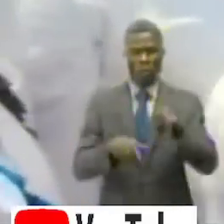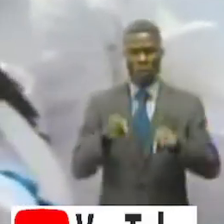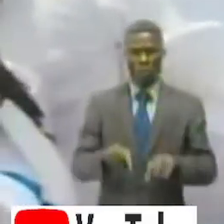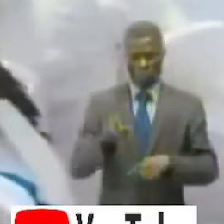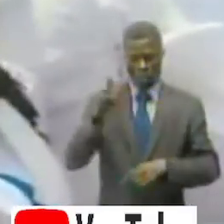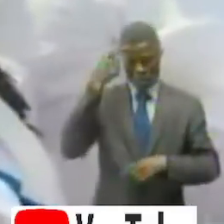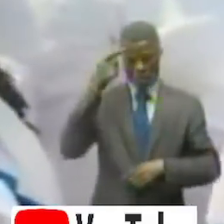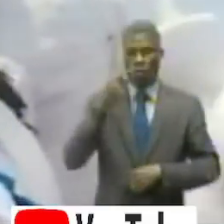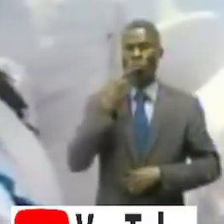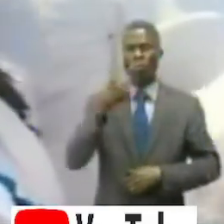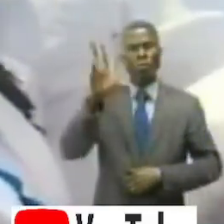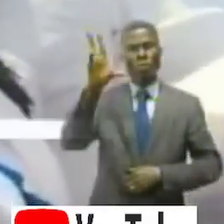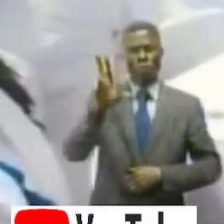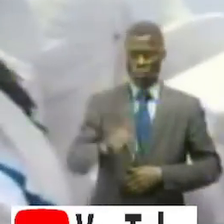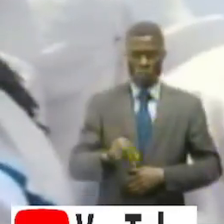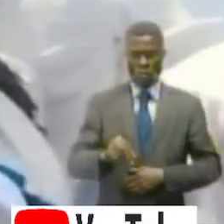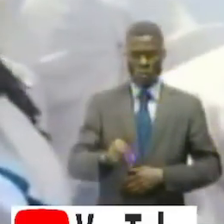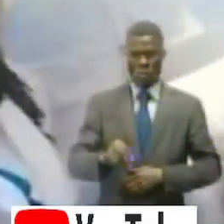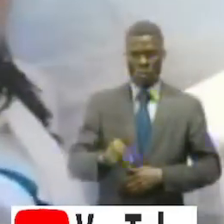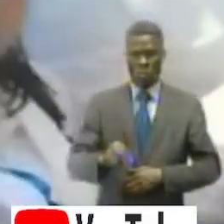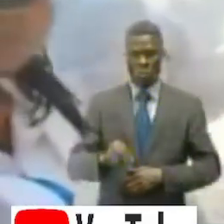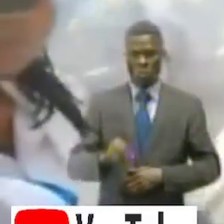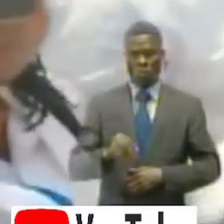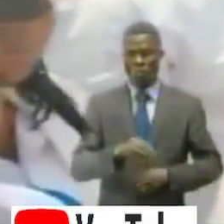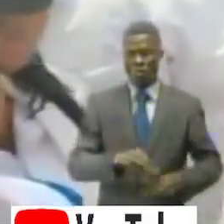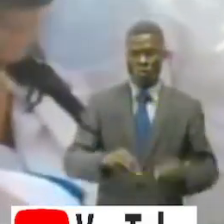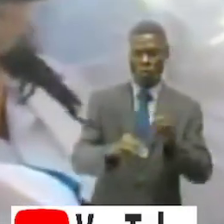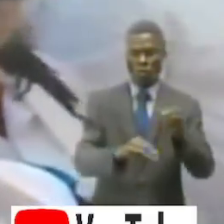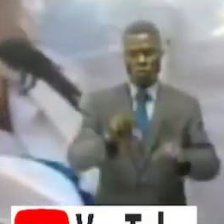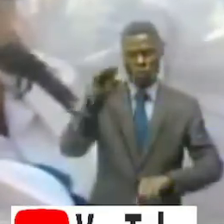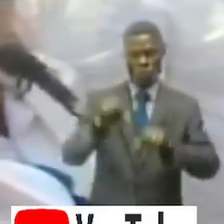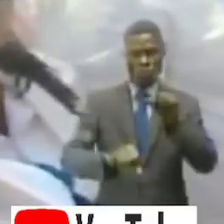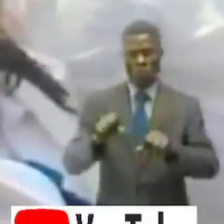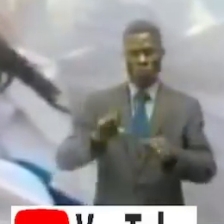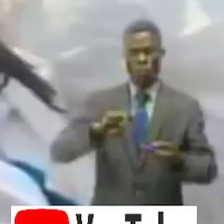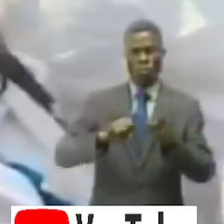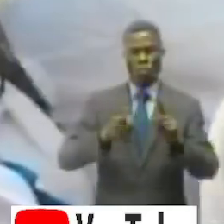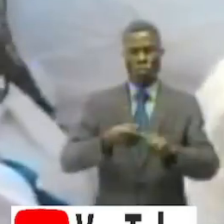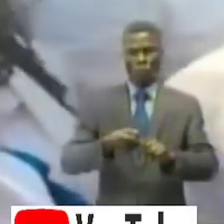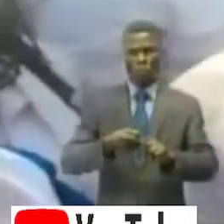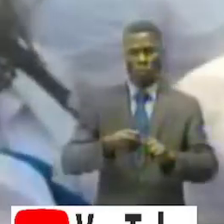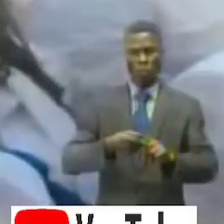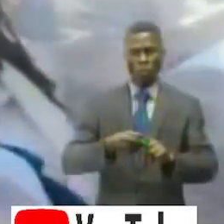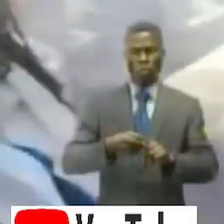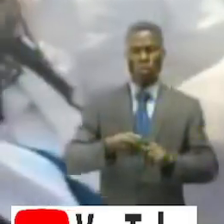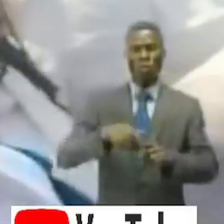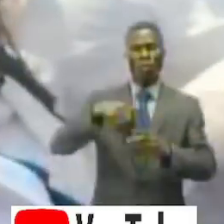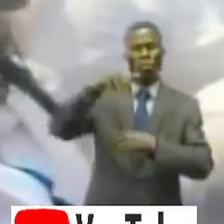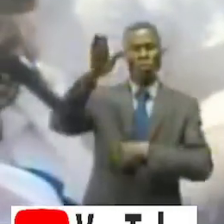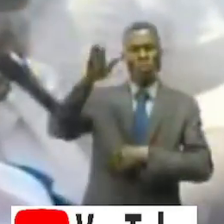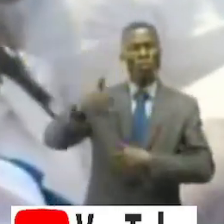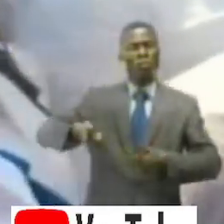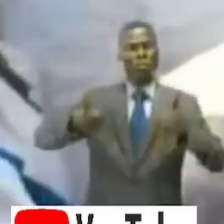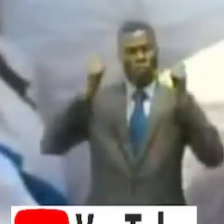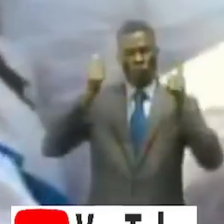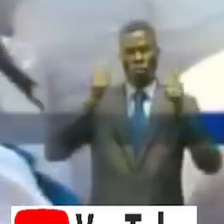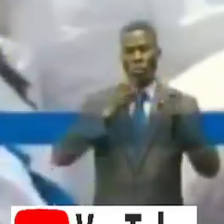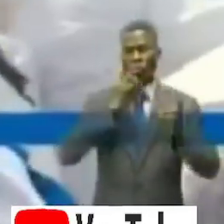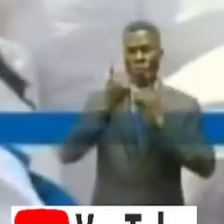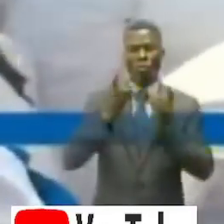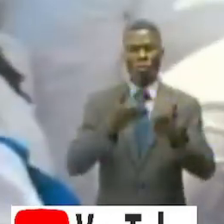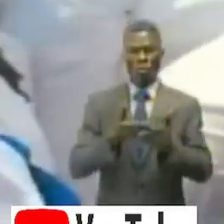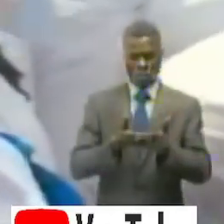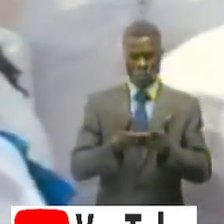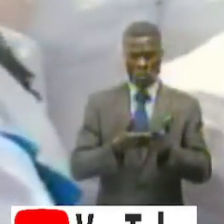goloba, non, la manœuvre, la bande qu'on a vu soit en face, oh balingi dialogue. Nous